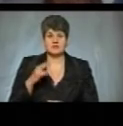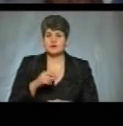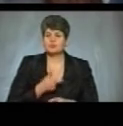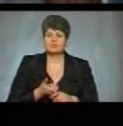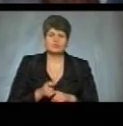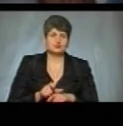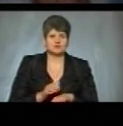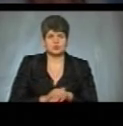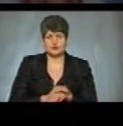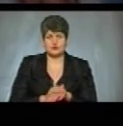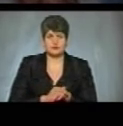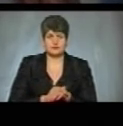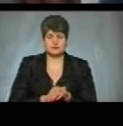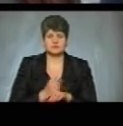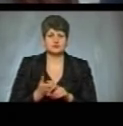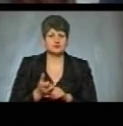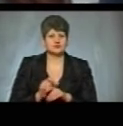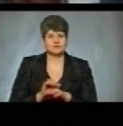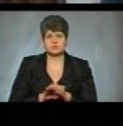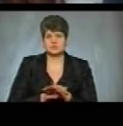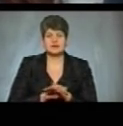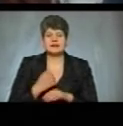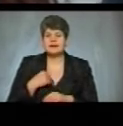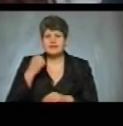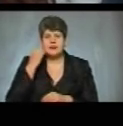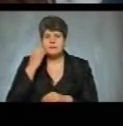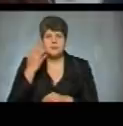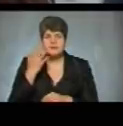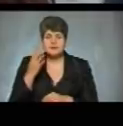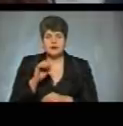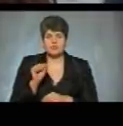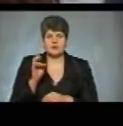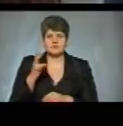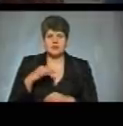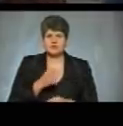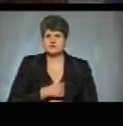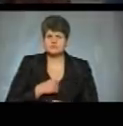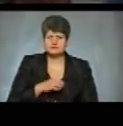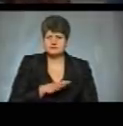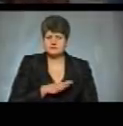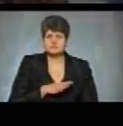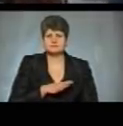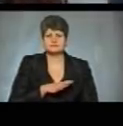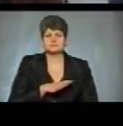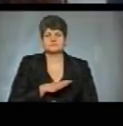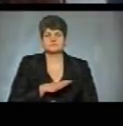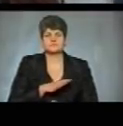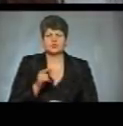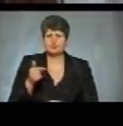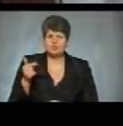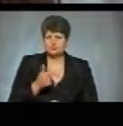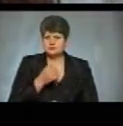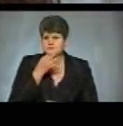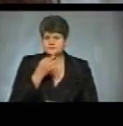добрий. Дуже добрий. Я не пам'ятаю Андрія, щоб він розізлився, щоб він грубо